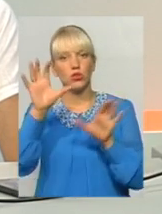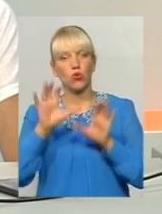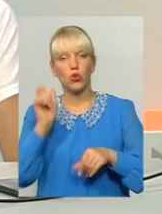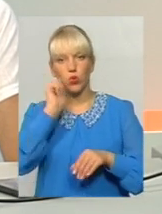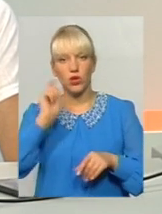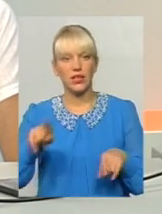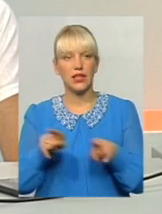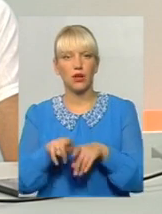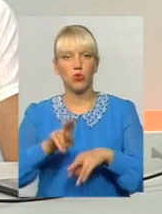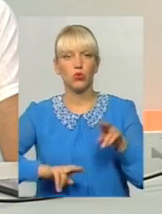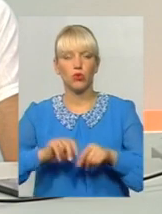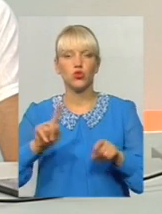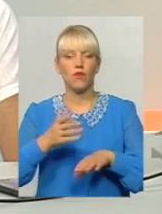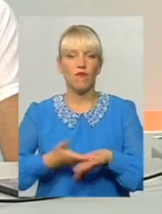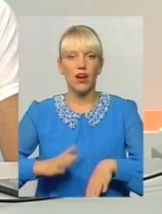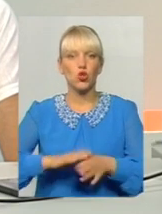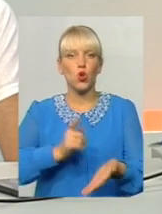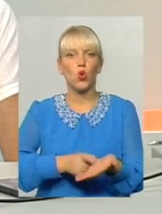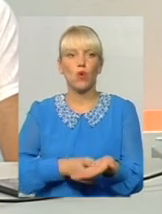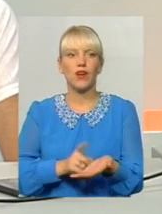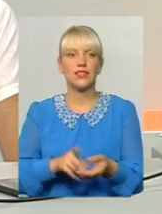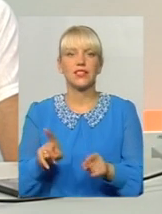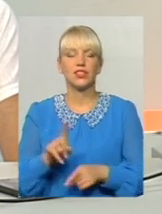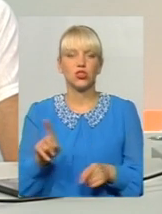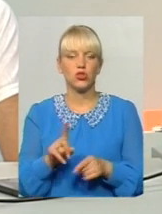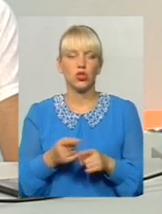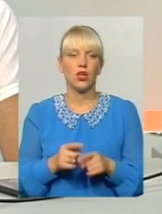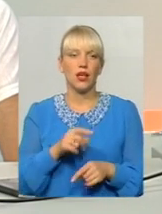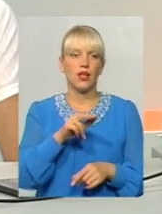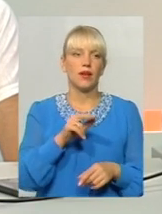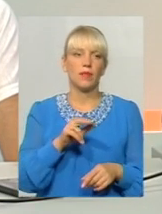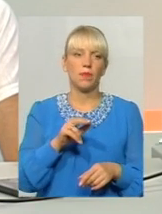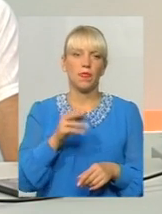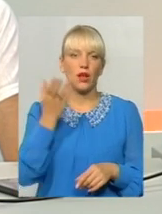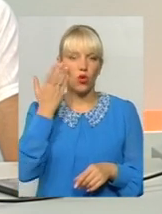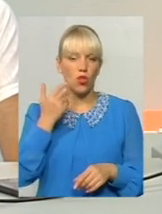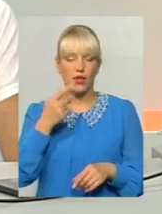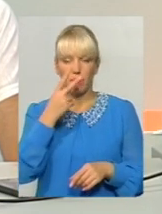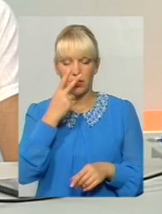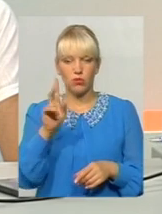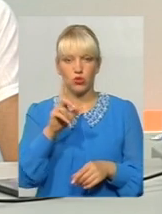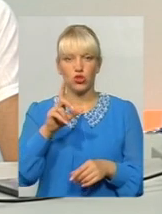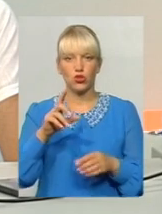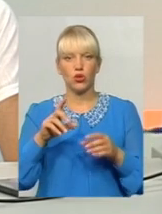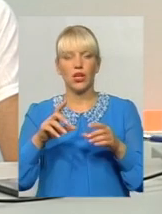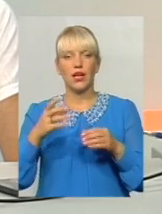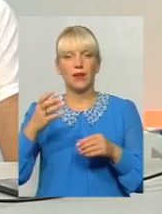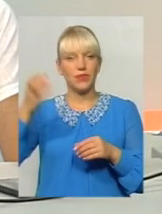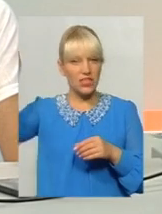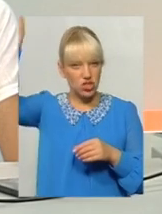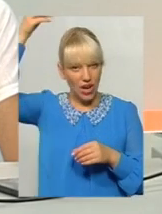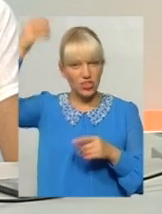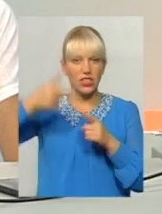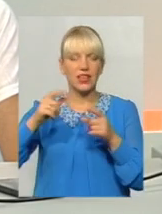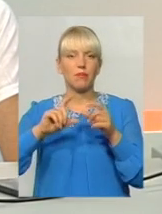побудовано таким чином, що досить важко довести, що там персик – це є персик. І коли ми бачимо автомобіль шашкою таксі, ми бачимо там людину, яка їде з боку на